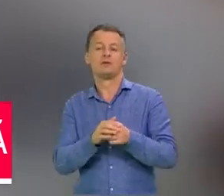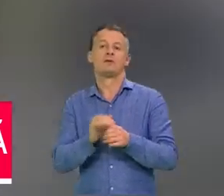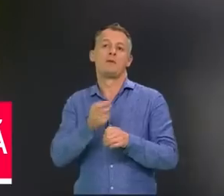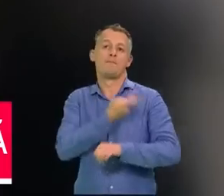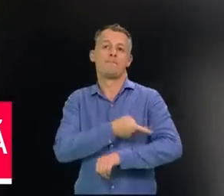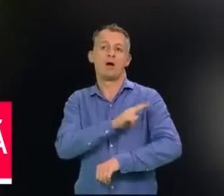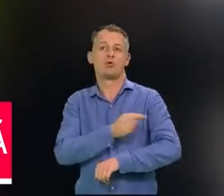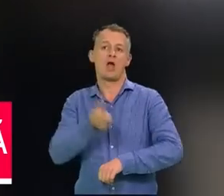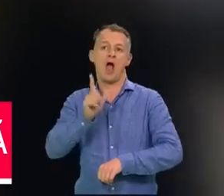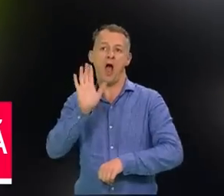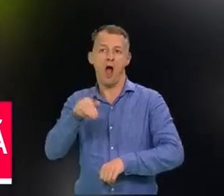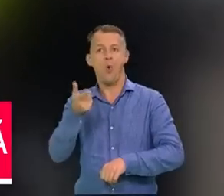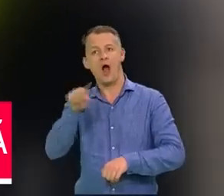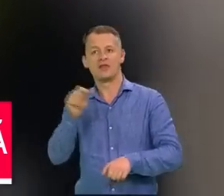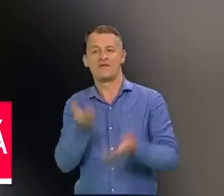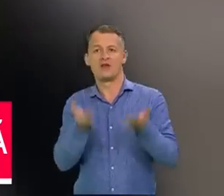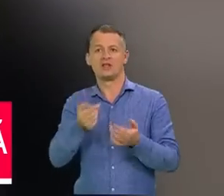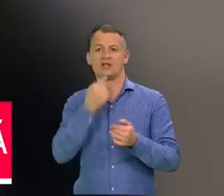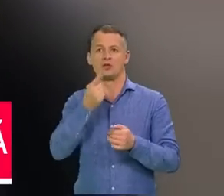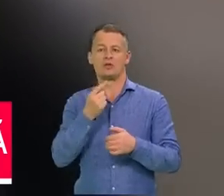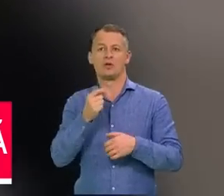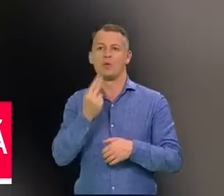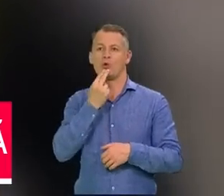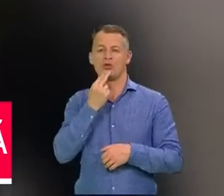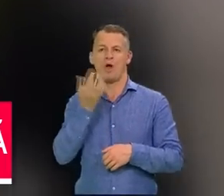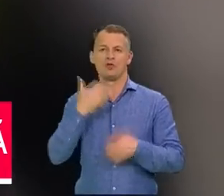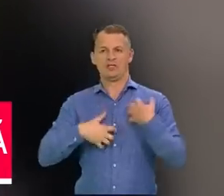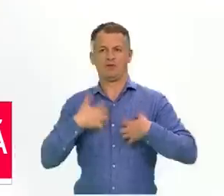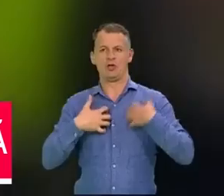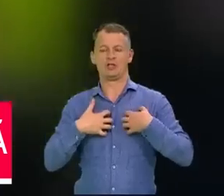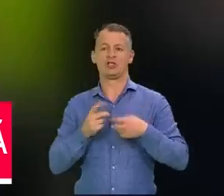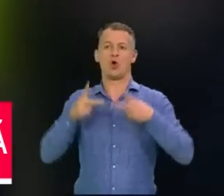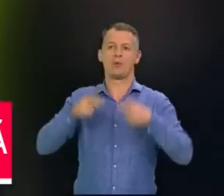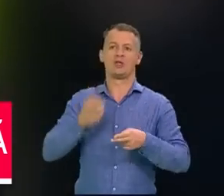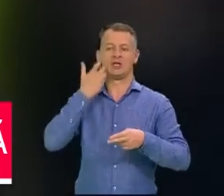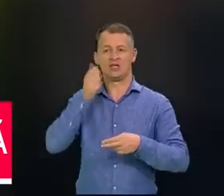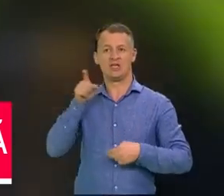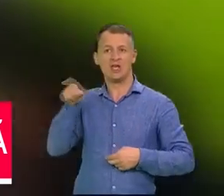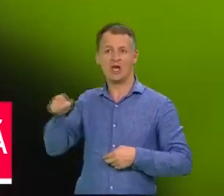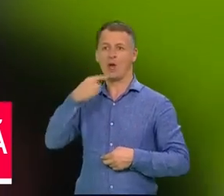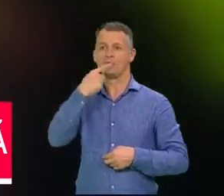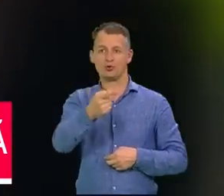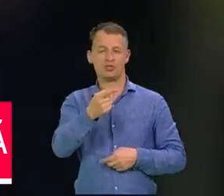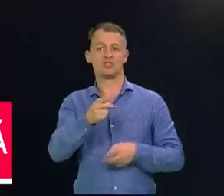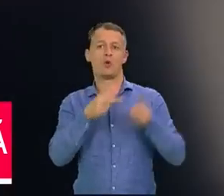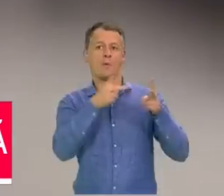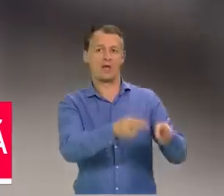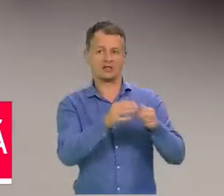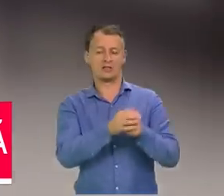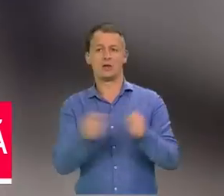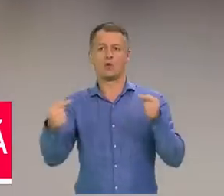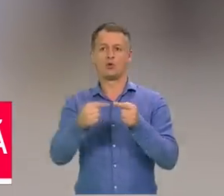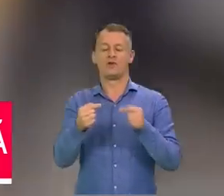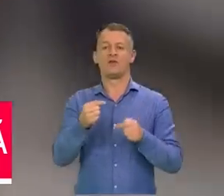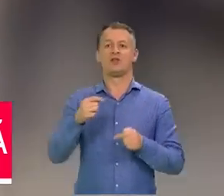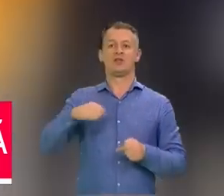însă altă variantă. Ei susțin că polițistul a fost violent și că s-a oprit abia după ce i-au strigat să înceteze. Asupra tinerilor